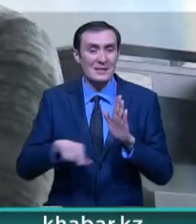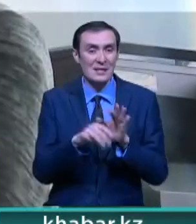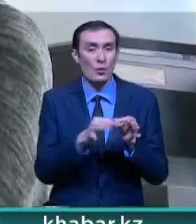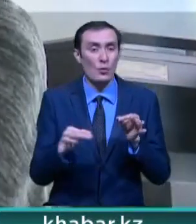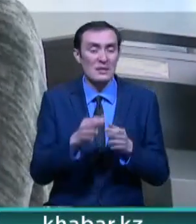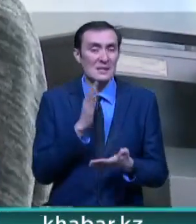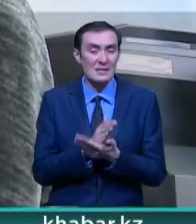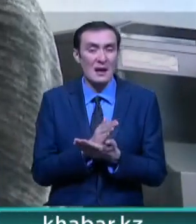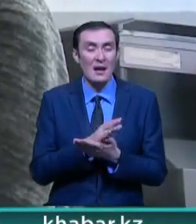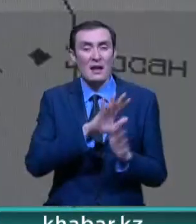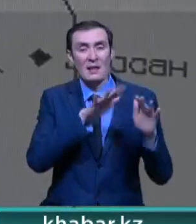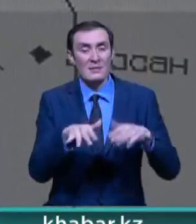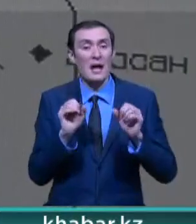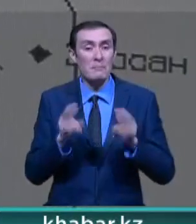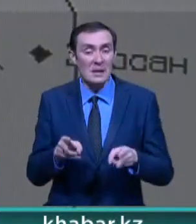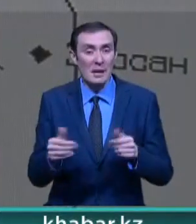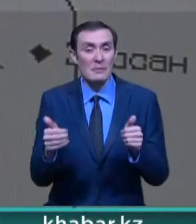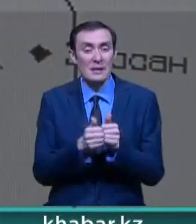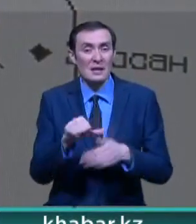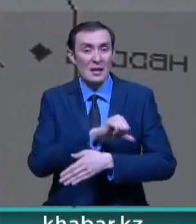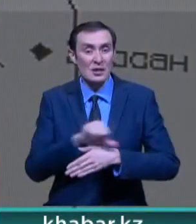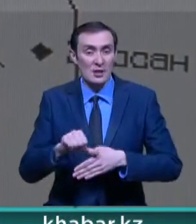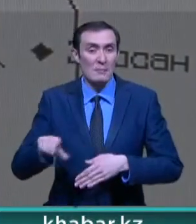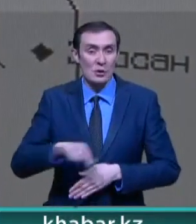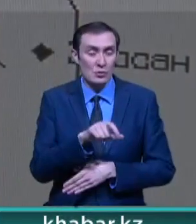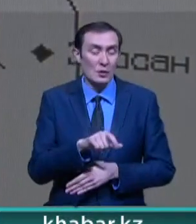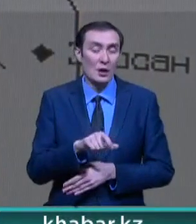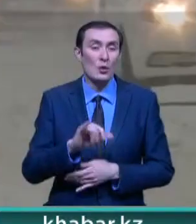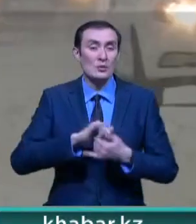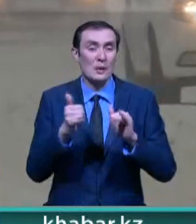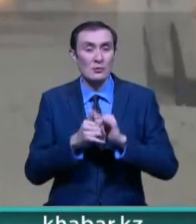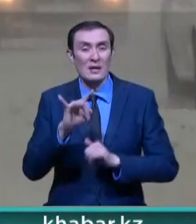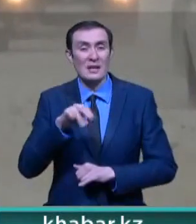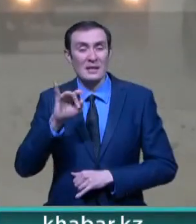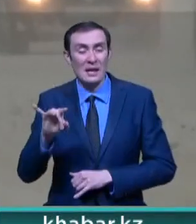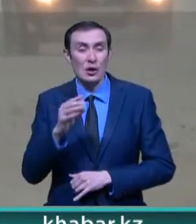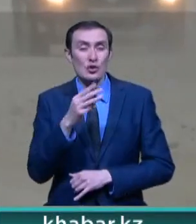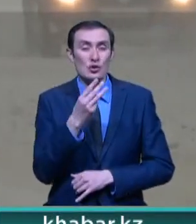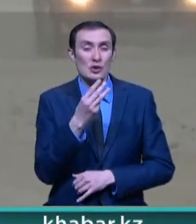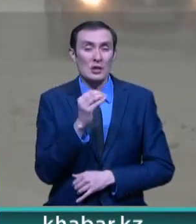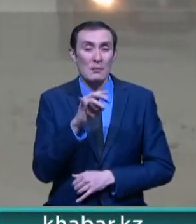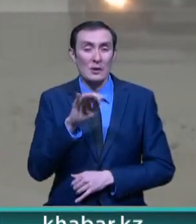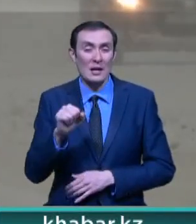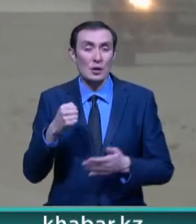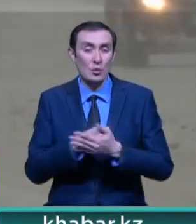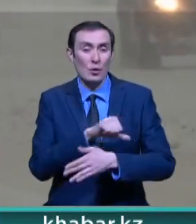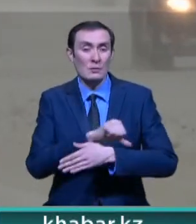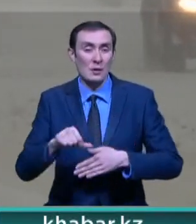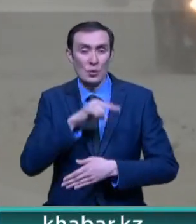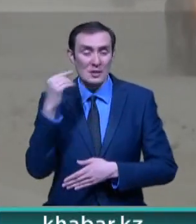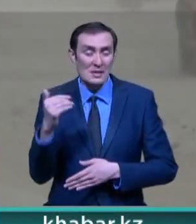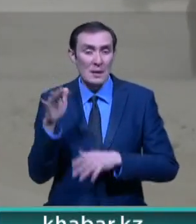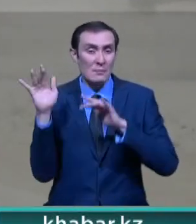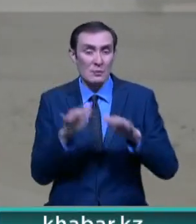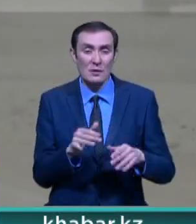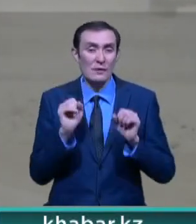признаны лавиноопасными. А приграничные маршруты Усть-Каменогорск-Ридер, Усть-Каменогорск-Шаманаиха, граница Российской Федерации из-за